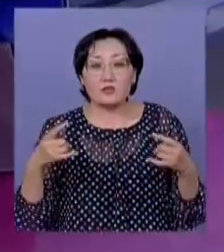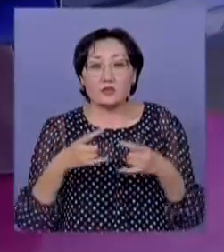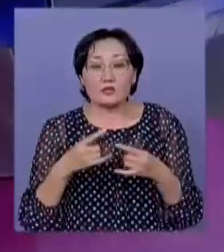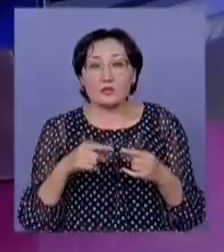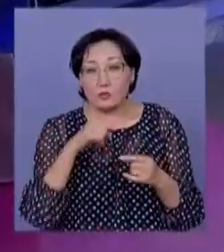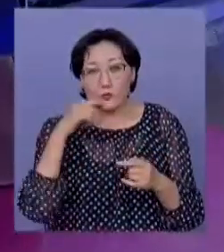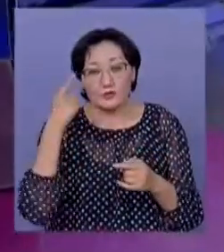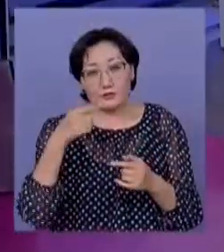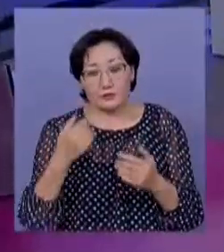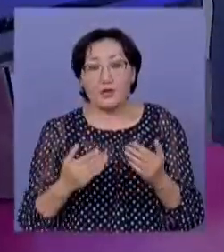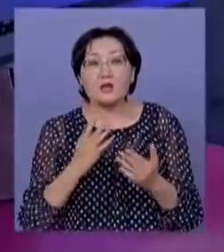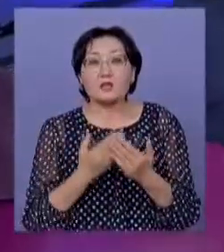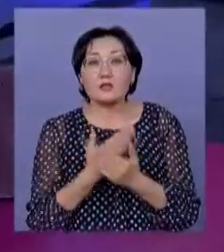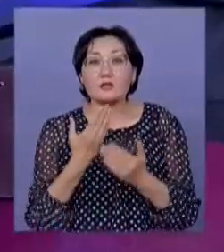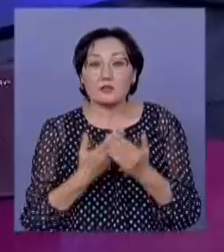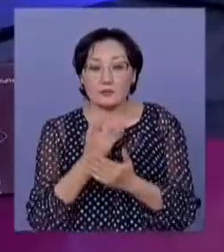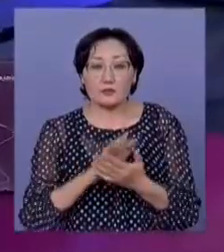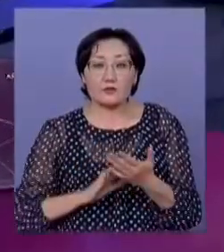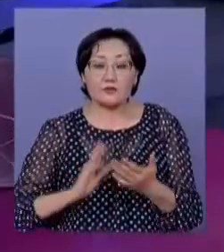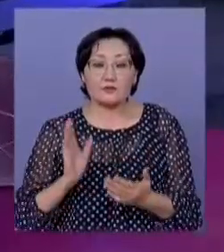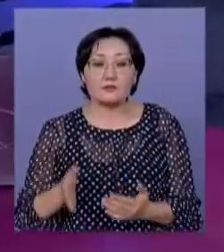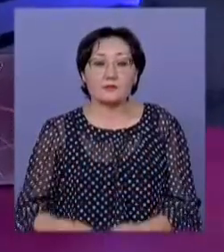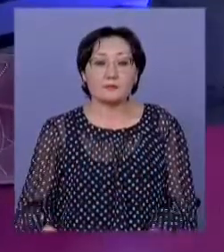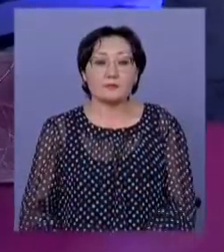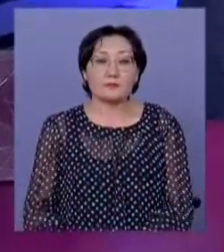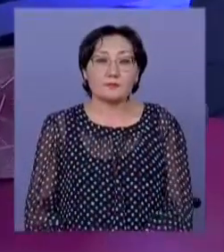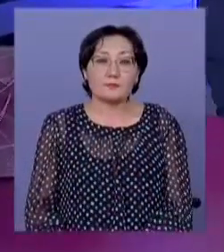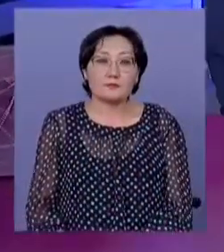жаңалықтардың орыс тіліндегі шығарылма, онымен таныстыратын әріптесім Диля Мұхамеджанова. Диля, тізгін өзіңде.